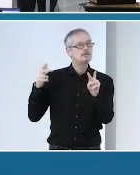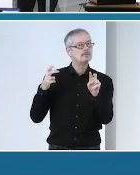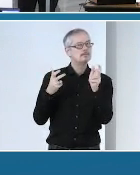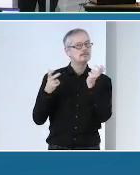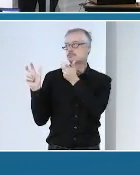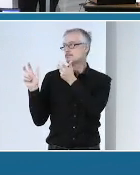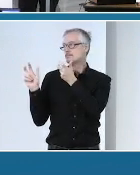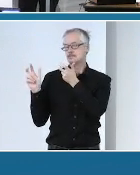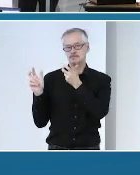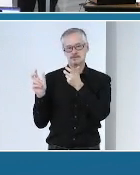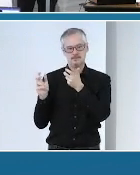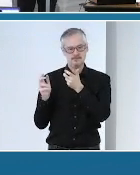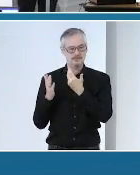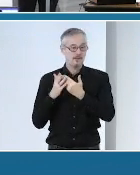réflexe